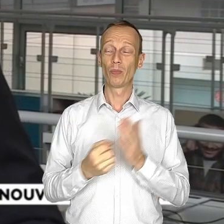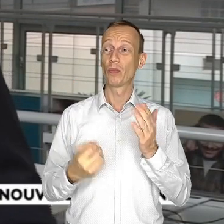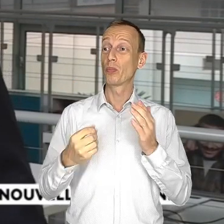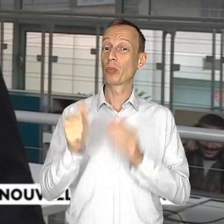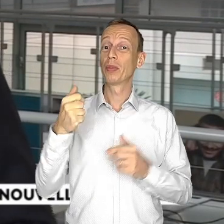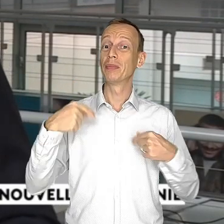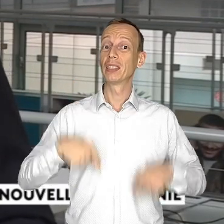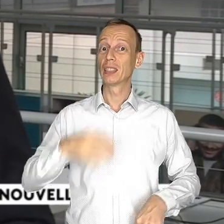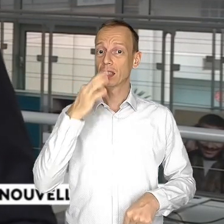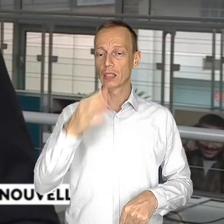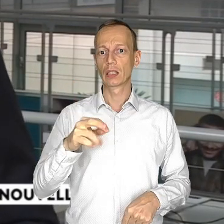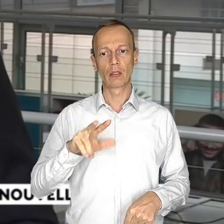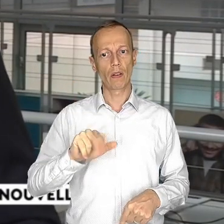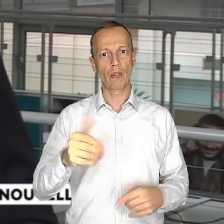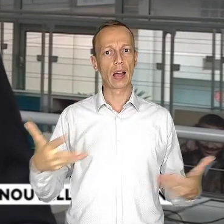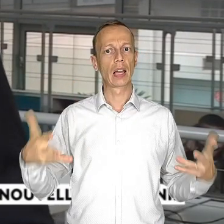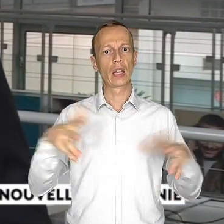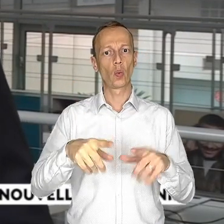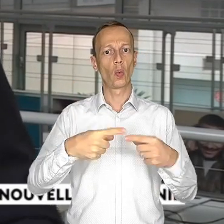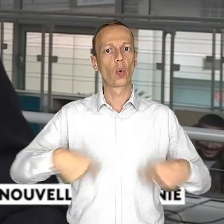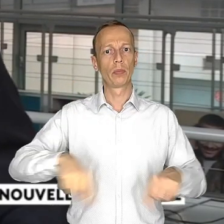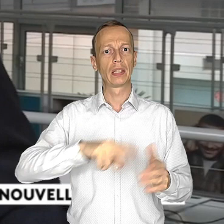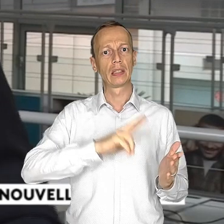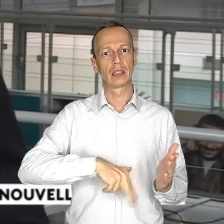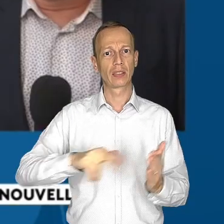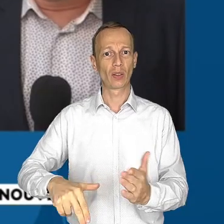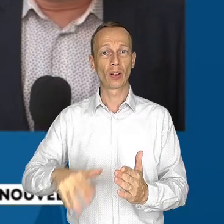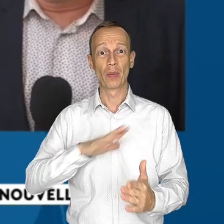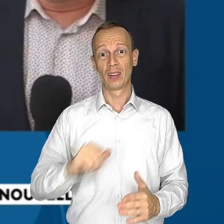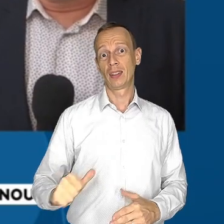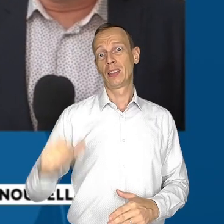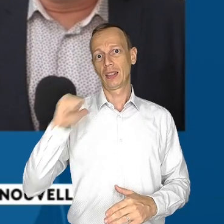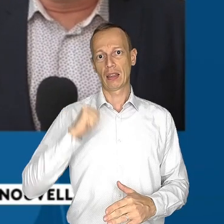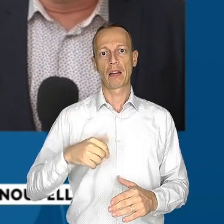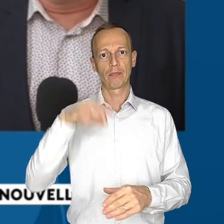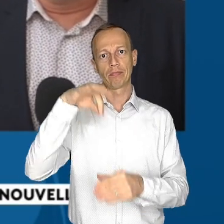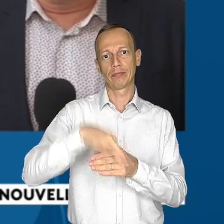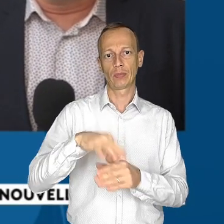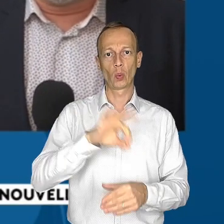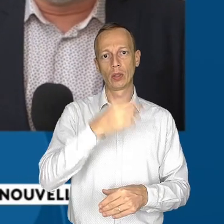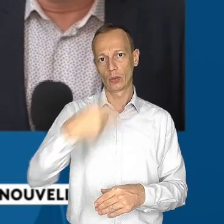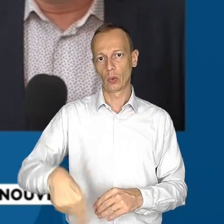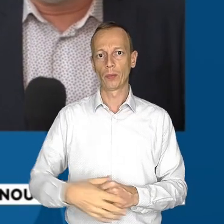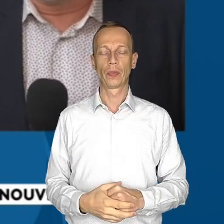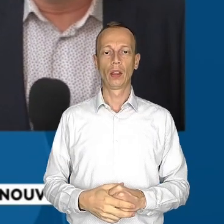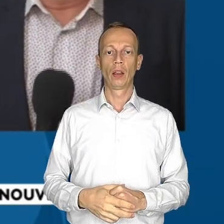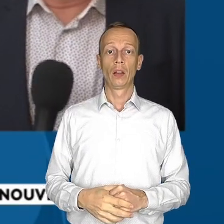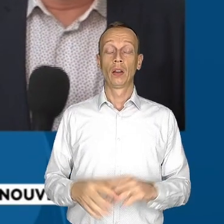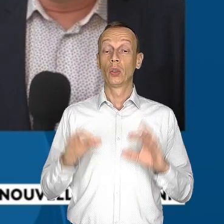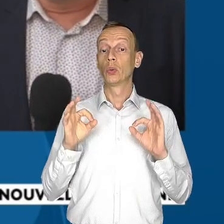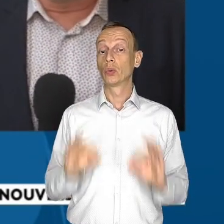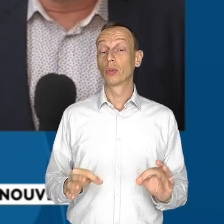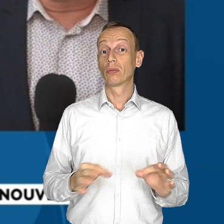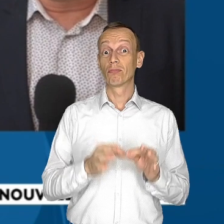le Premier ministre a évoqué la réunion du comité des signataires au lendemain du référendum lors des questions au gouvernement. Et le fait est que